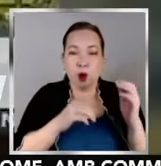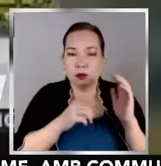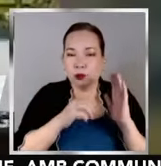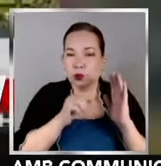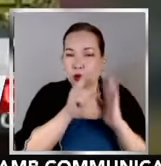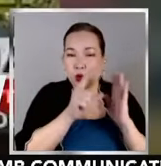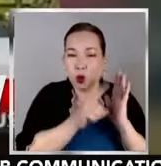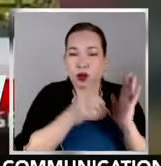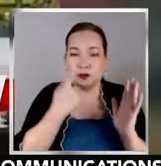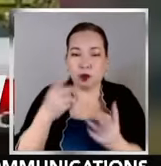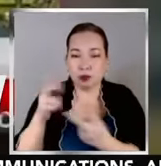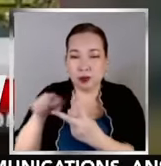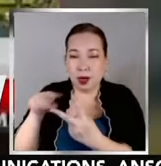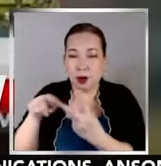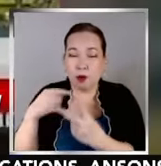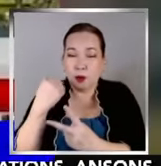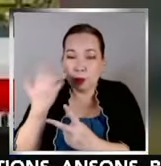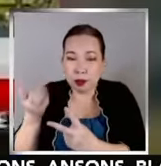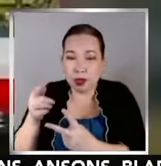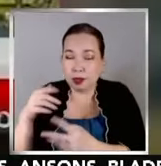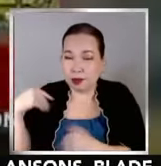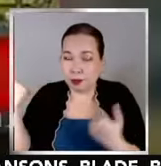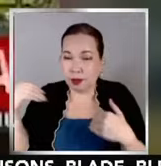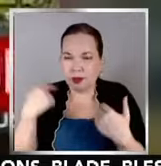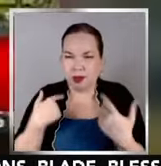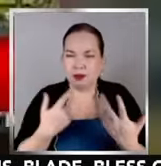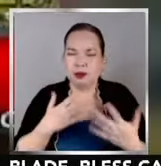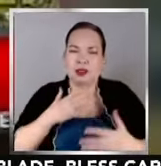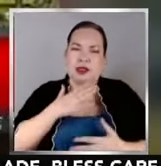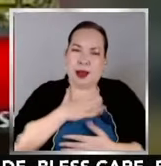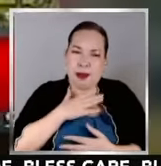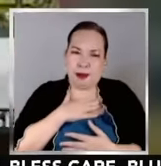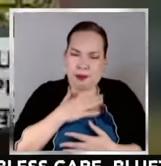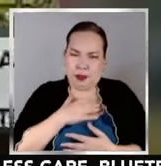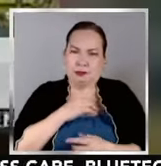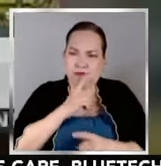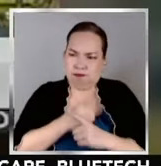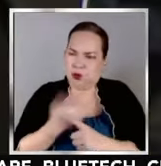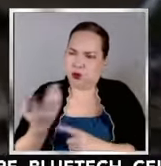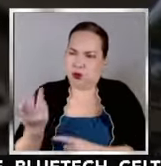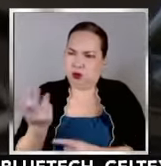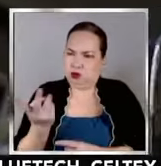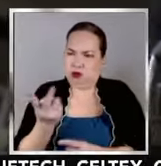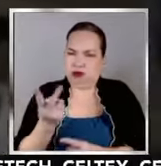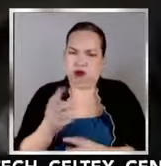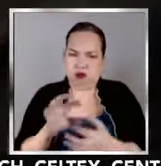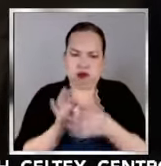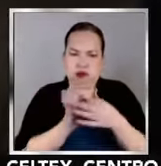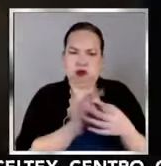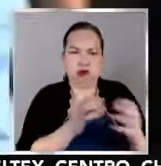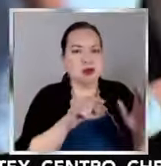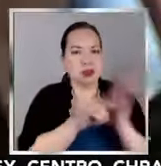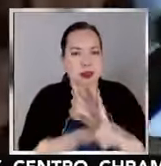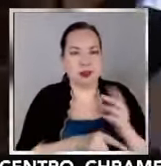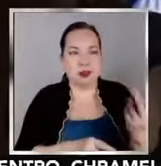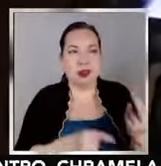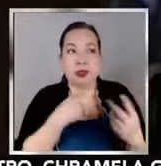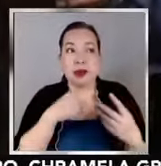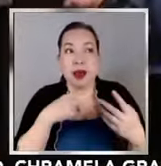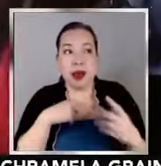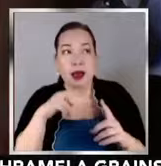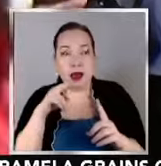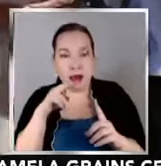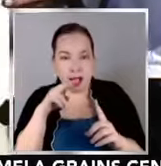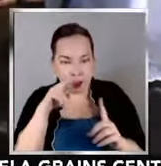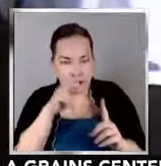Guzman. Matibay raw ang ebidensyang sadya at konektado ang pagpatay sa dalawa. May eyewitness tayo na tumugma ang